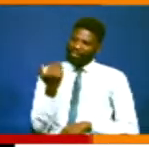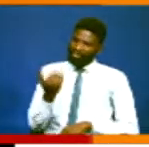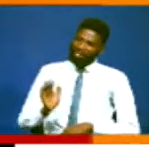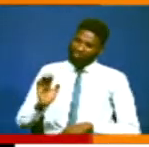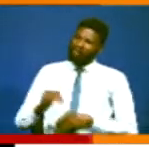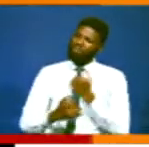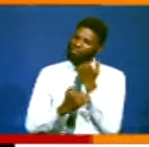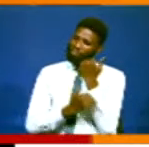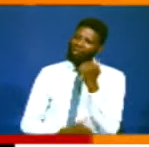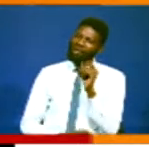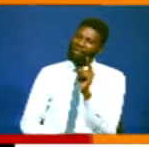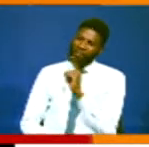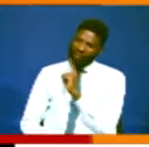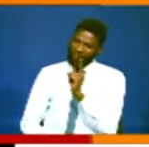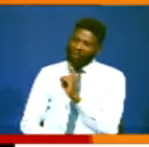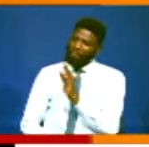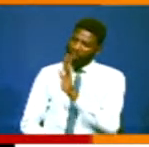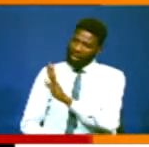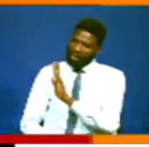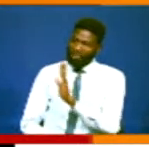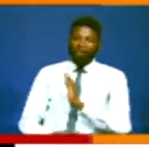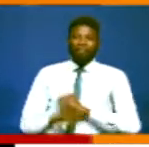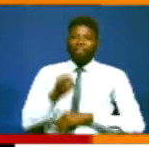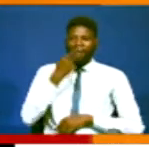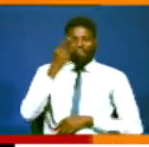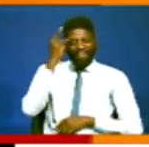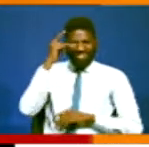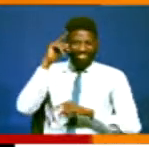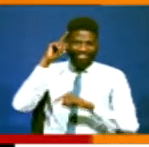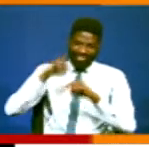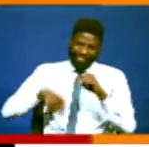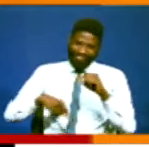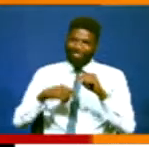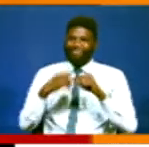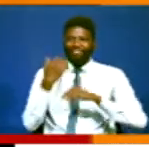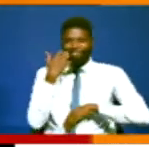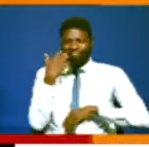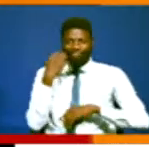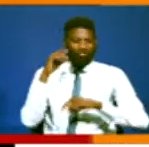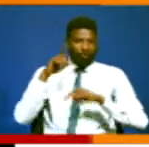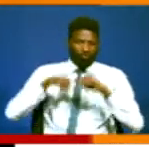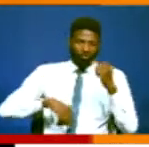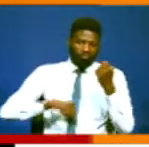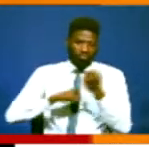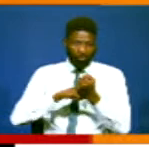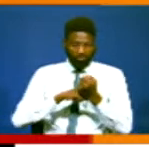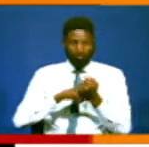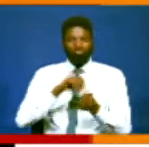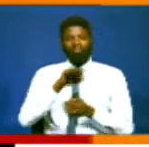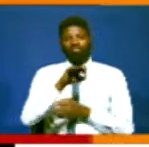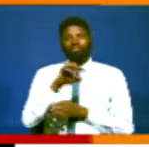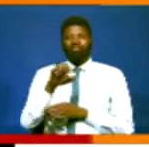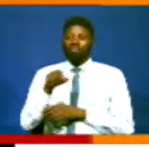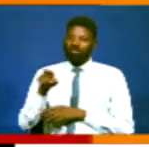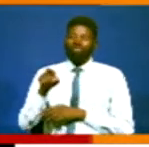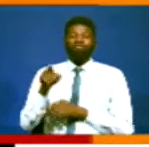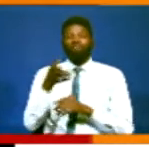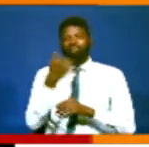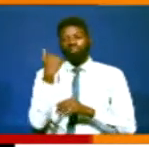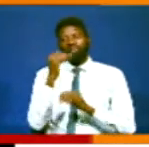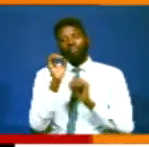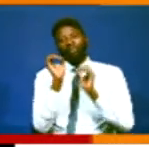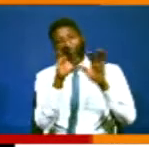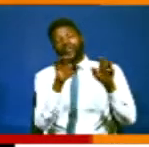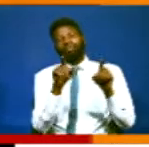ambaye wazazi wake hawajiwezi, ni wagonjwa, hawezi wakamudu karo. Wacha pia huyo mtoto aende pale Alliance. Kwa